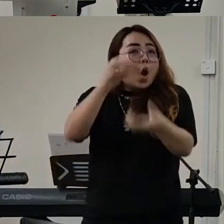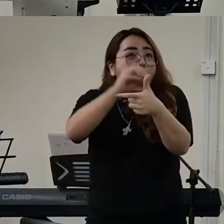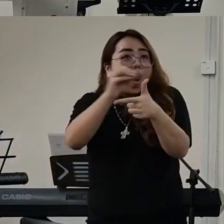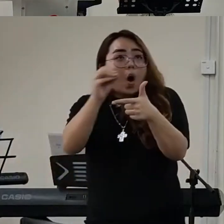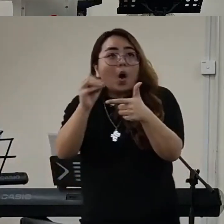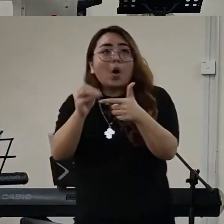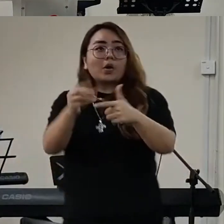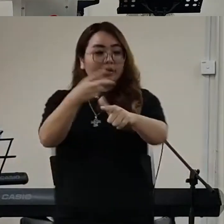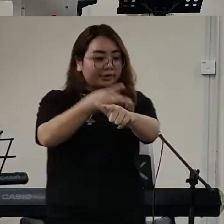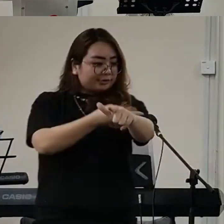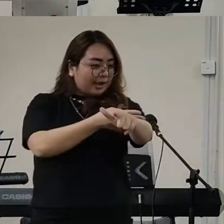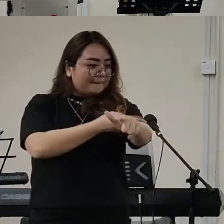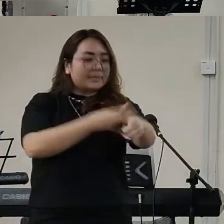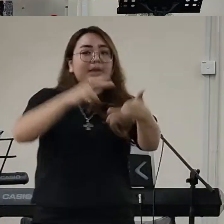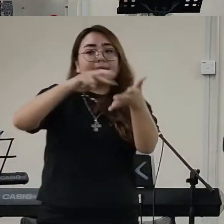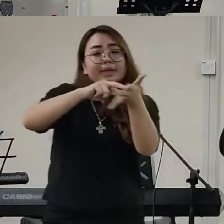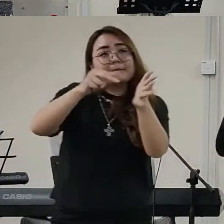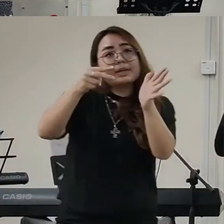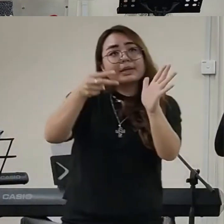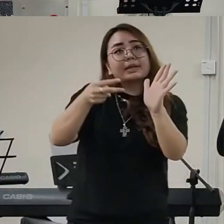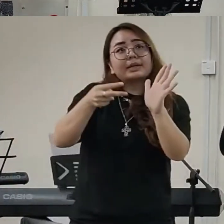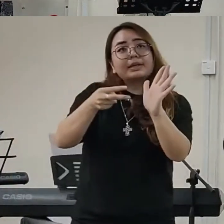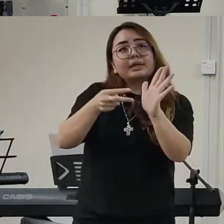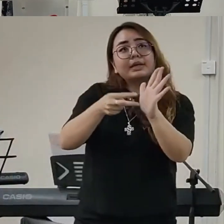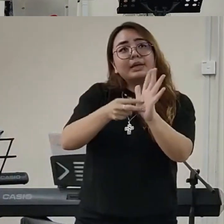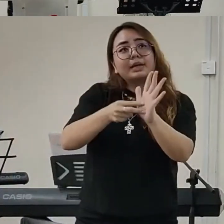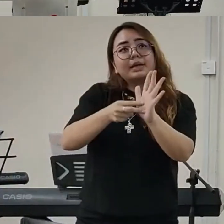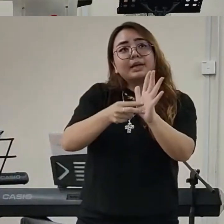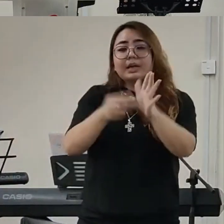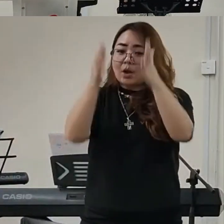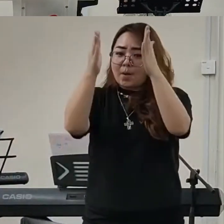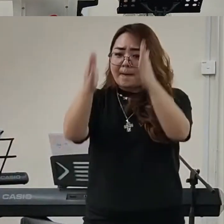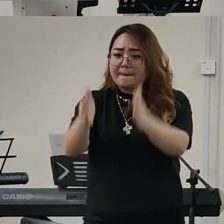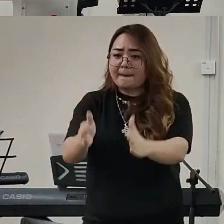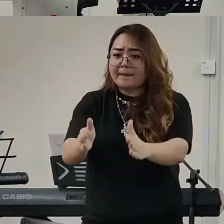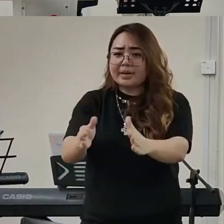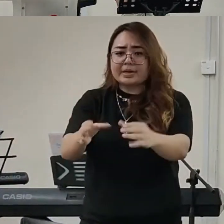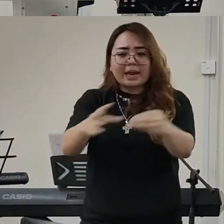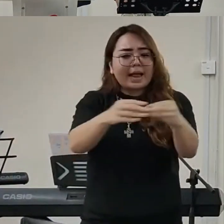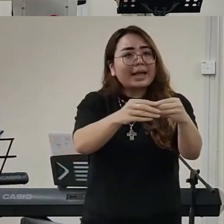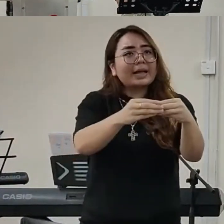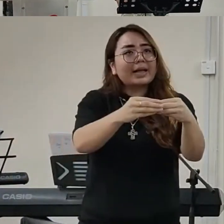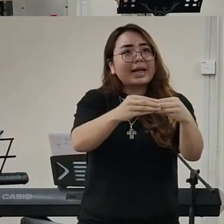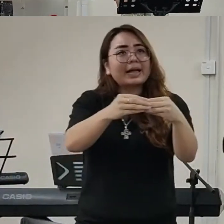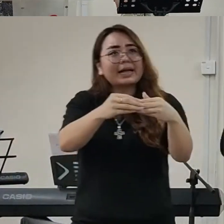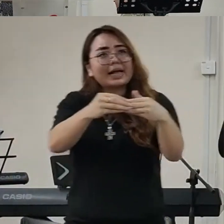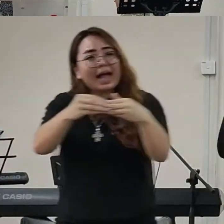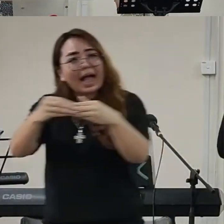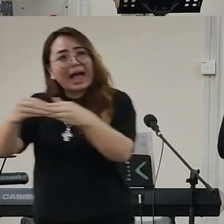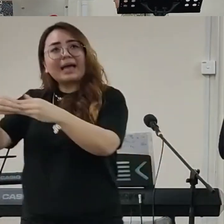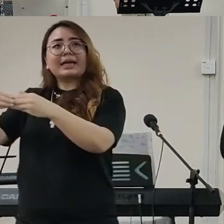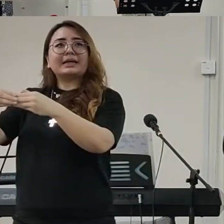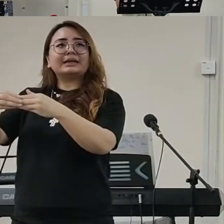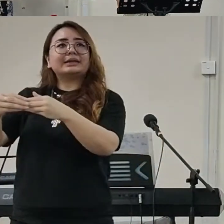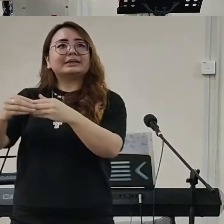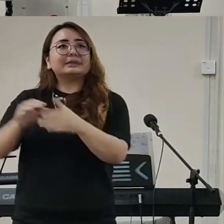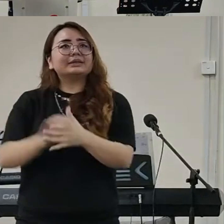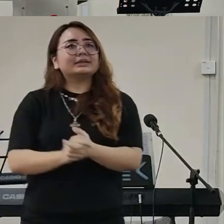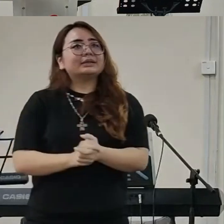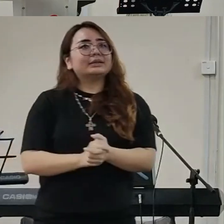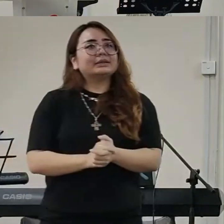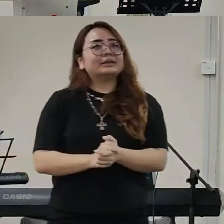讲到呢，就关于那个最终的牧羊人。 I mean, some of us are amazing shepherds, you're a good CG